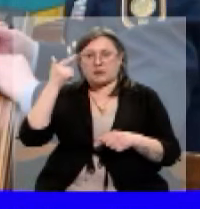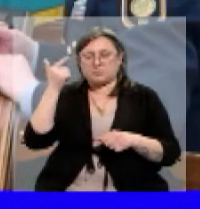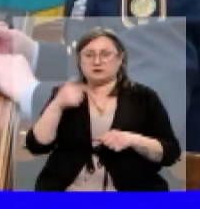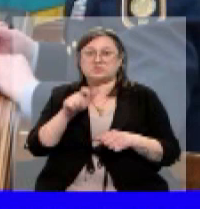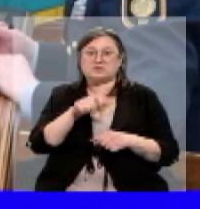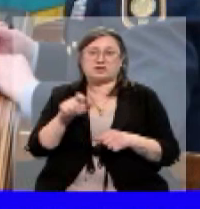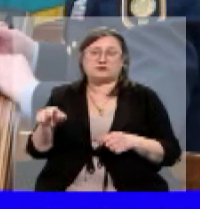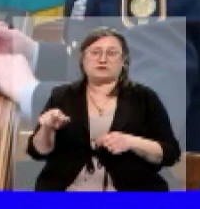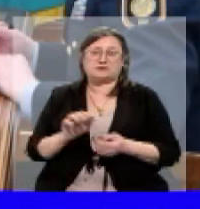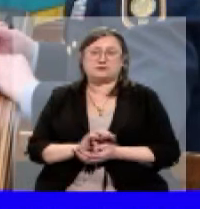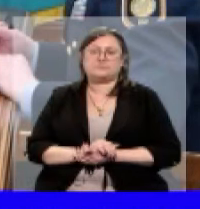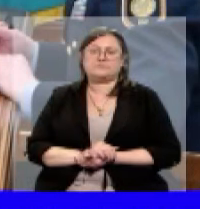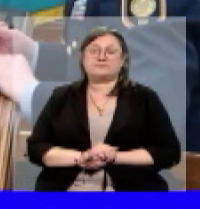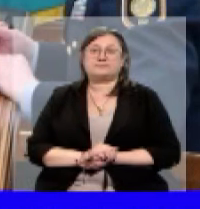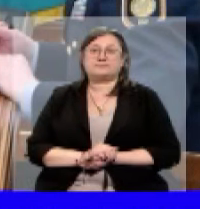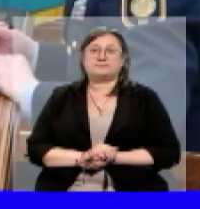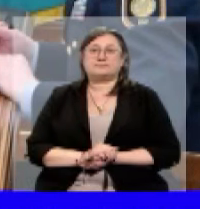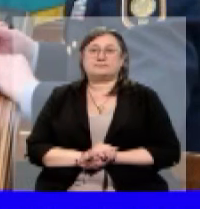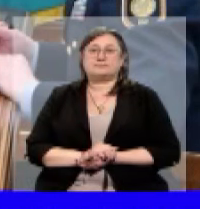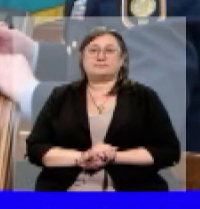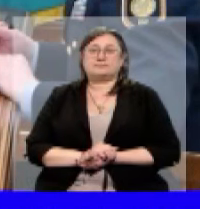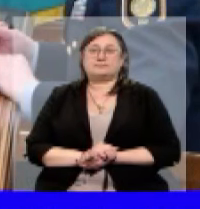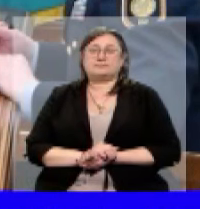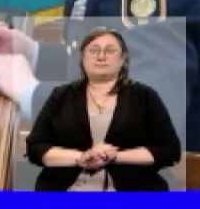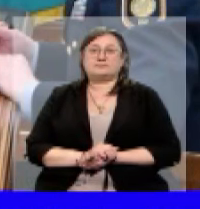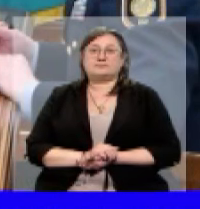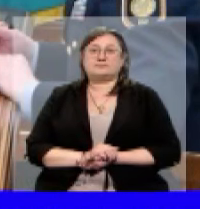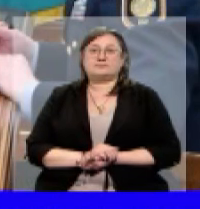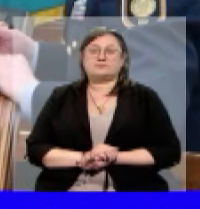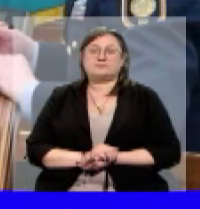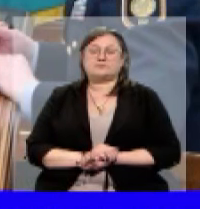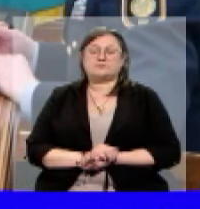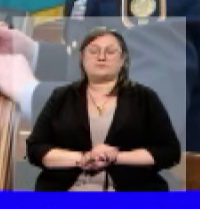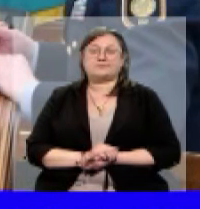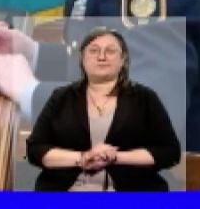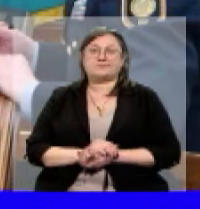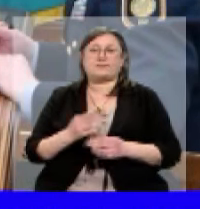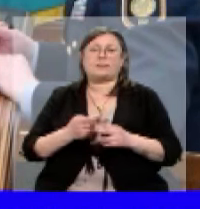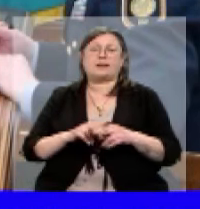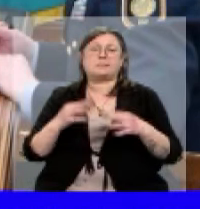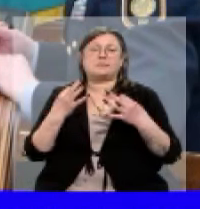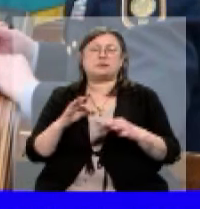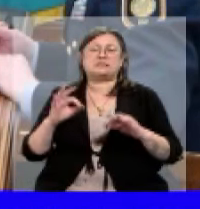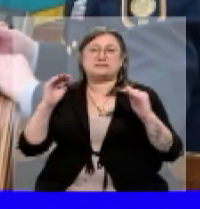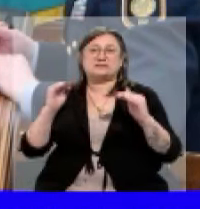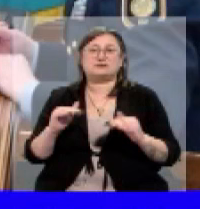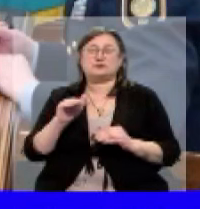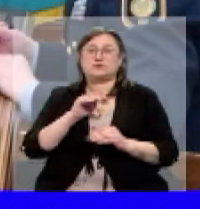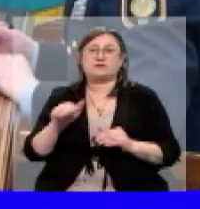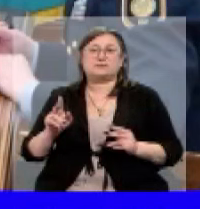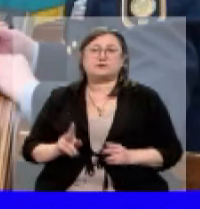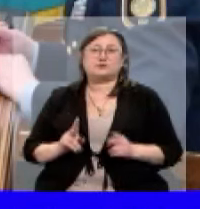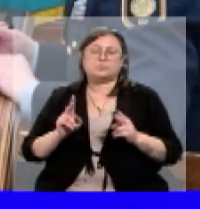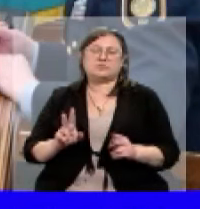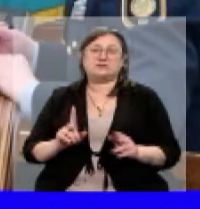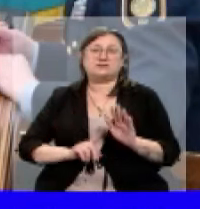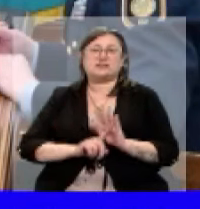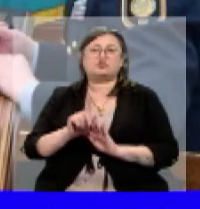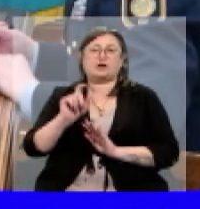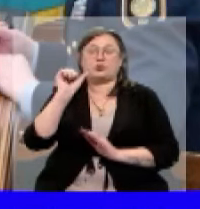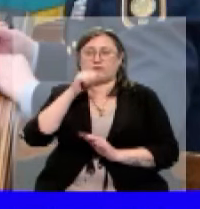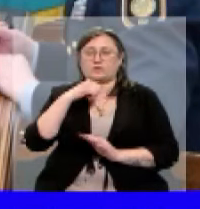сауатын арттыру мәселелеріне баса мән бере отырғанын баяндады. Соның нәтижесінде жыл басынан бері қылмыс деңгейі төмендеген.